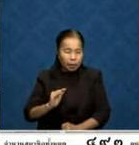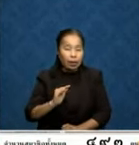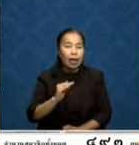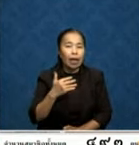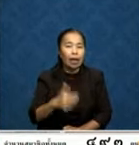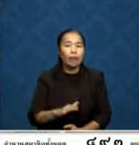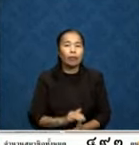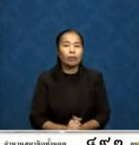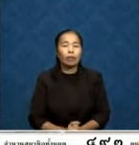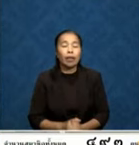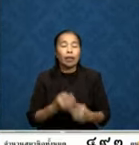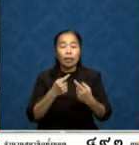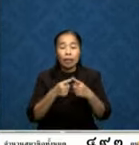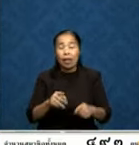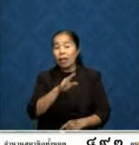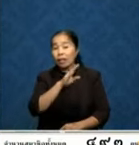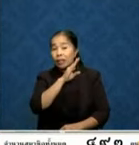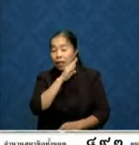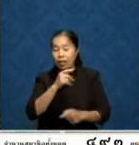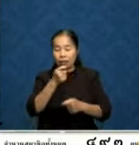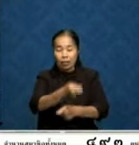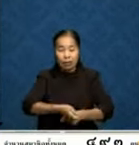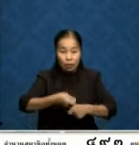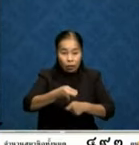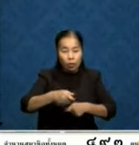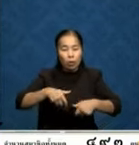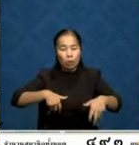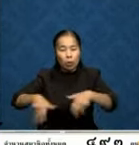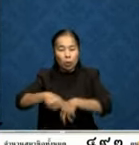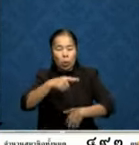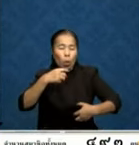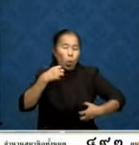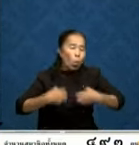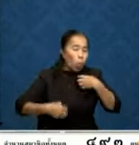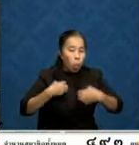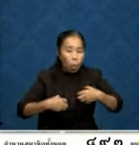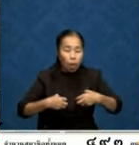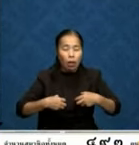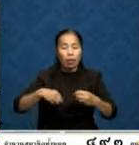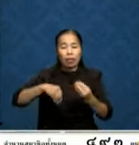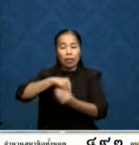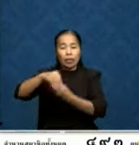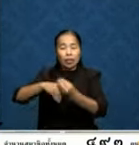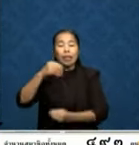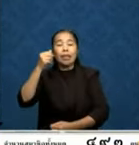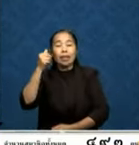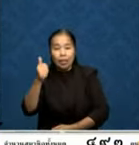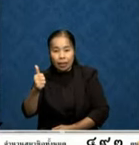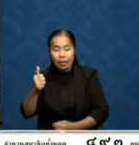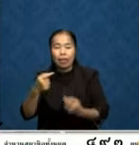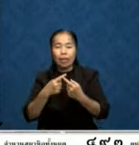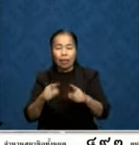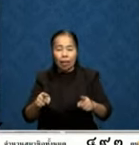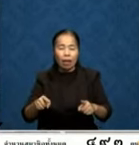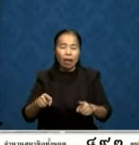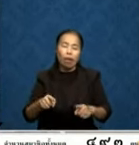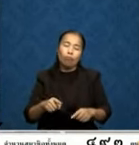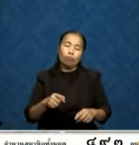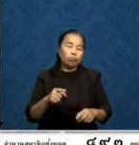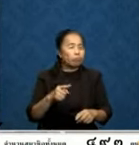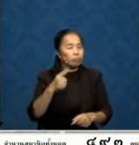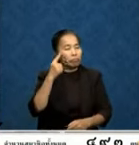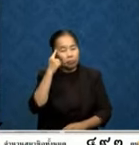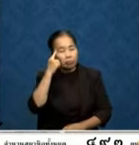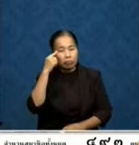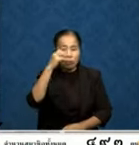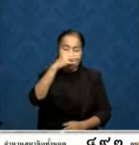ะครับแต่ถ้าเศรษฐกรหรือว่าประชาชนรวยเศรษฐกิจดีแล้วคงไม่บ่นครับ